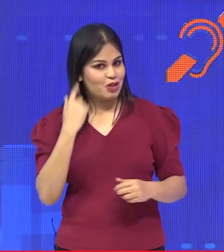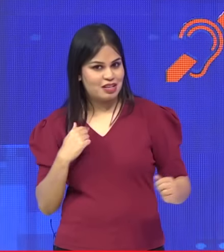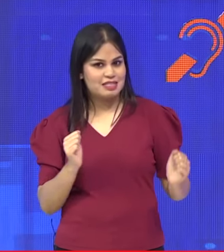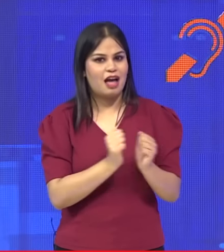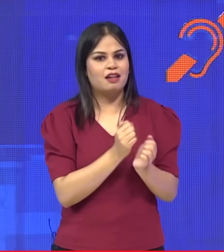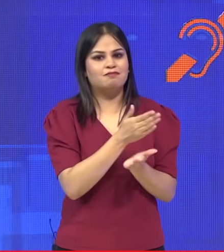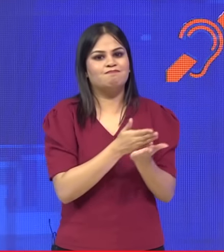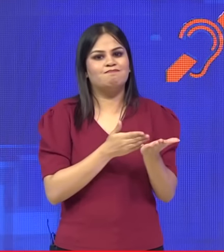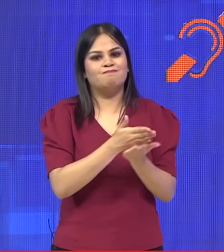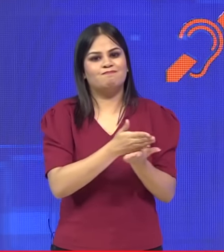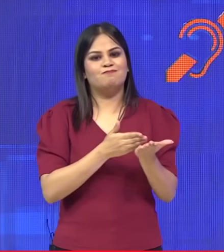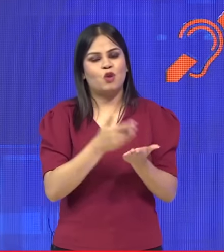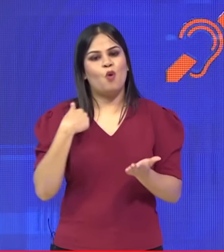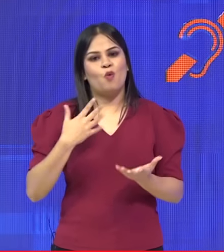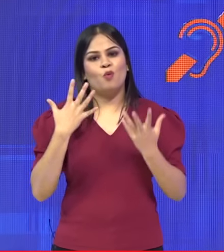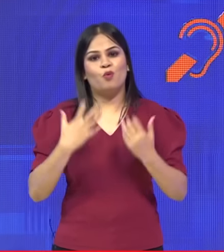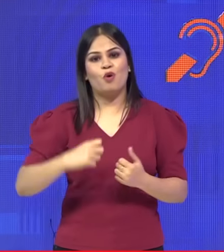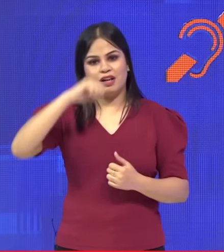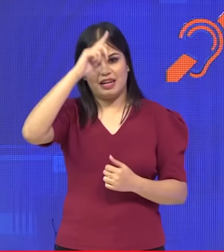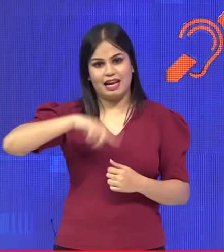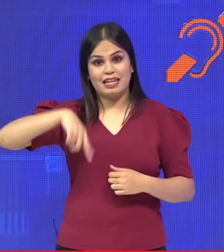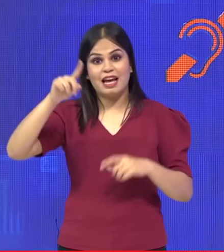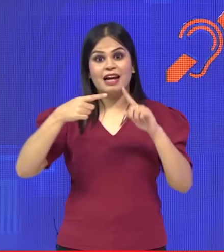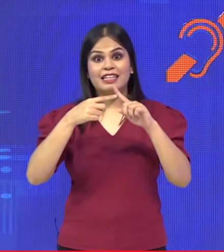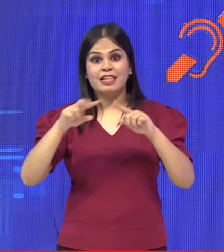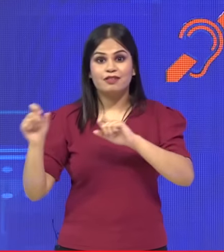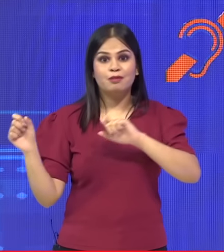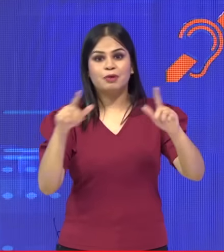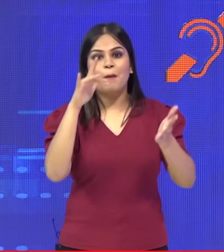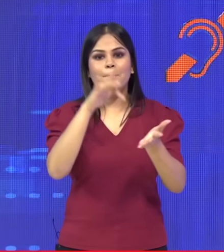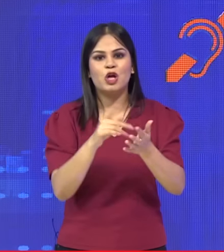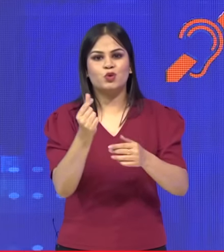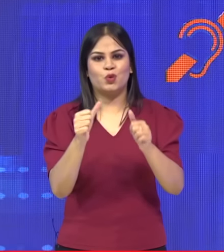कैट रहा हूं इंडिया टीवी को लॉन्च करना